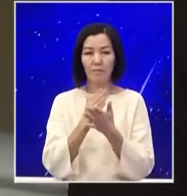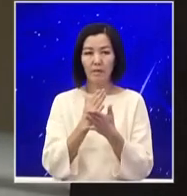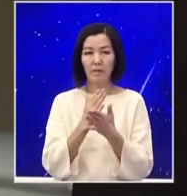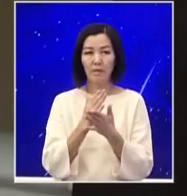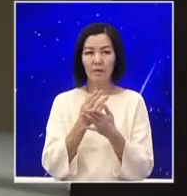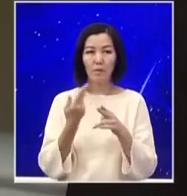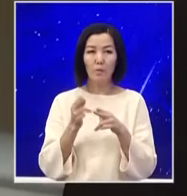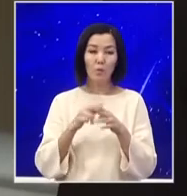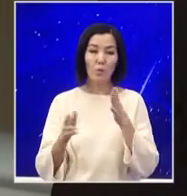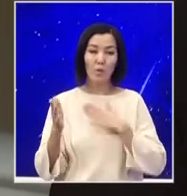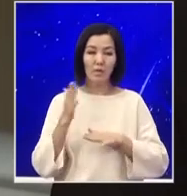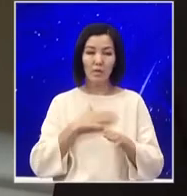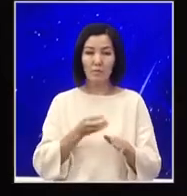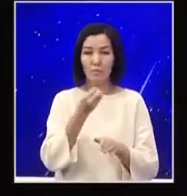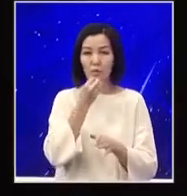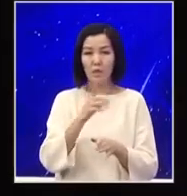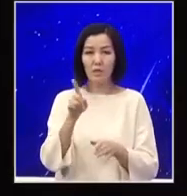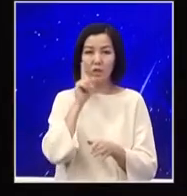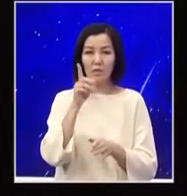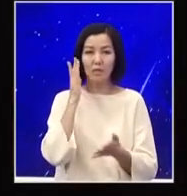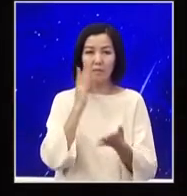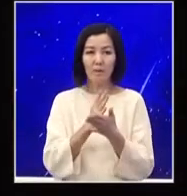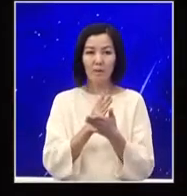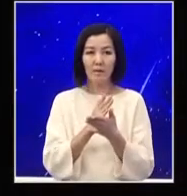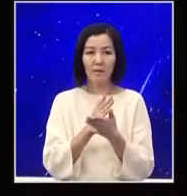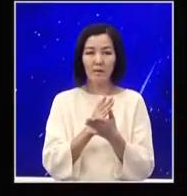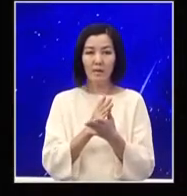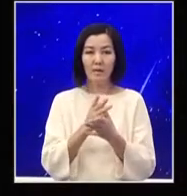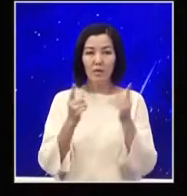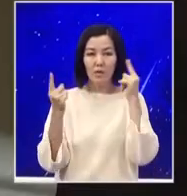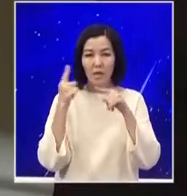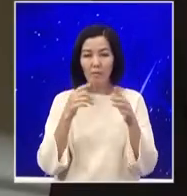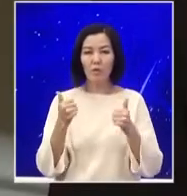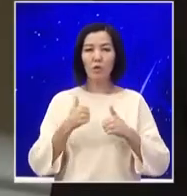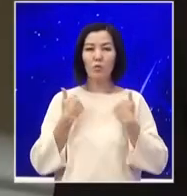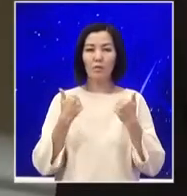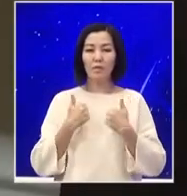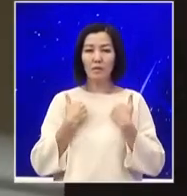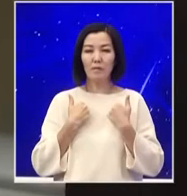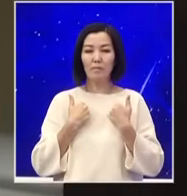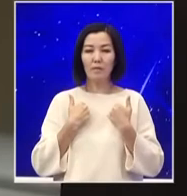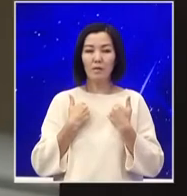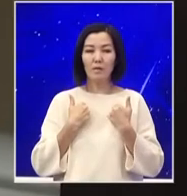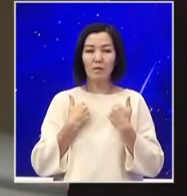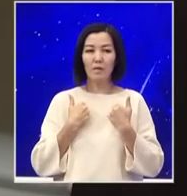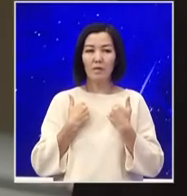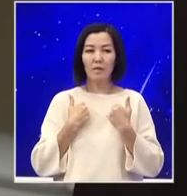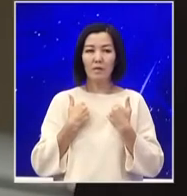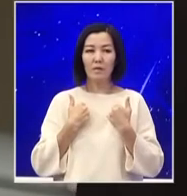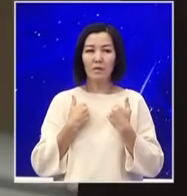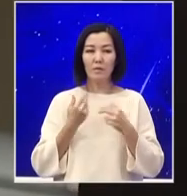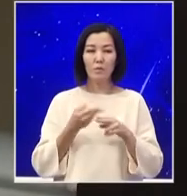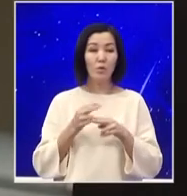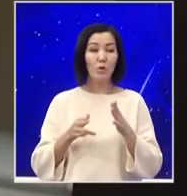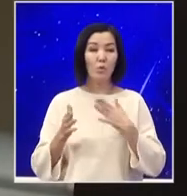мен қуанам. Жақсы жастар бар. Мына шығармашылыққа ұмтылып жүрген жастар, біз соған